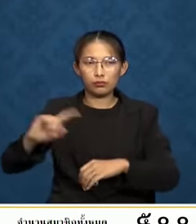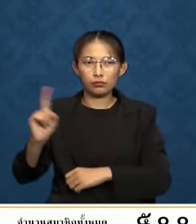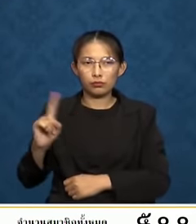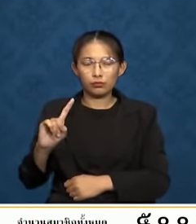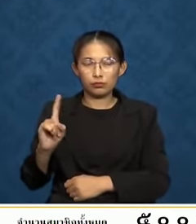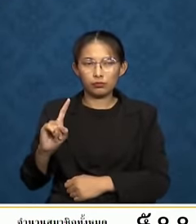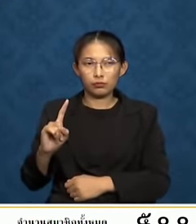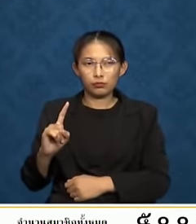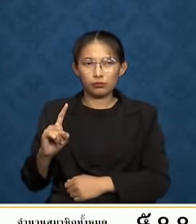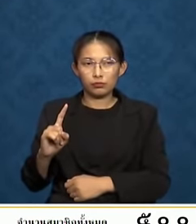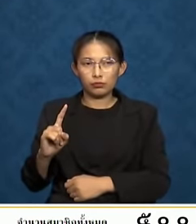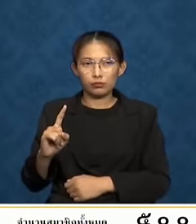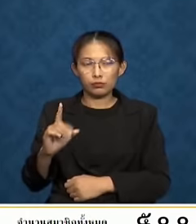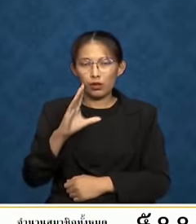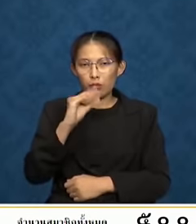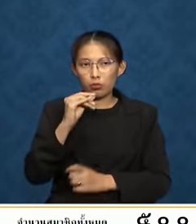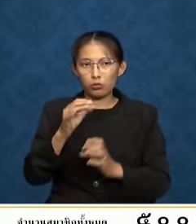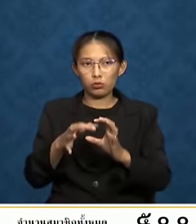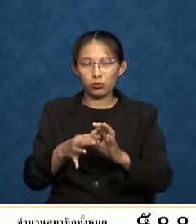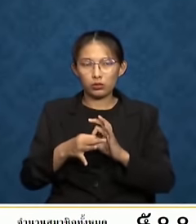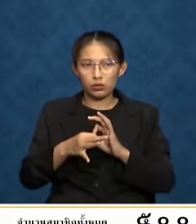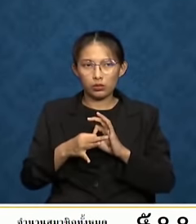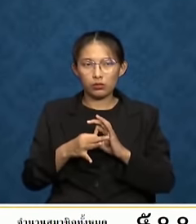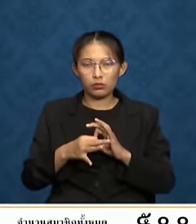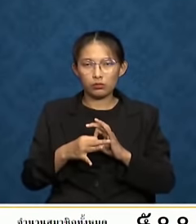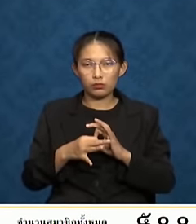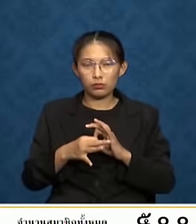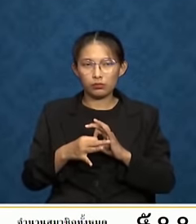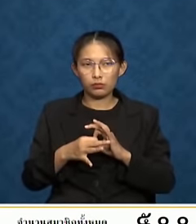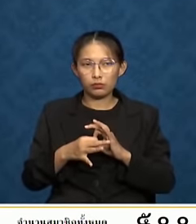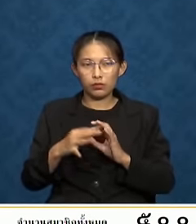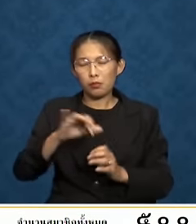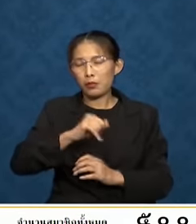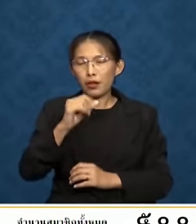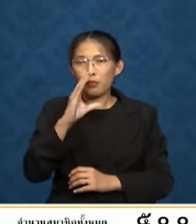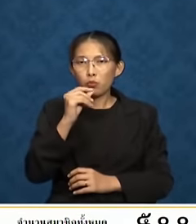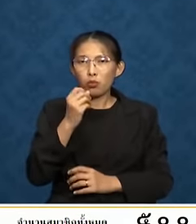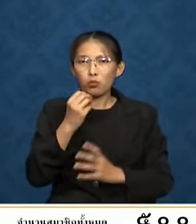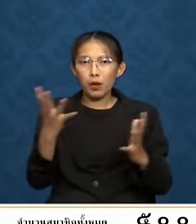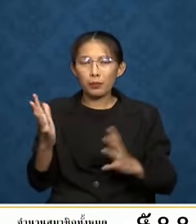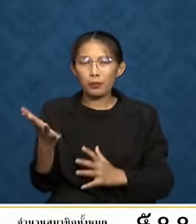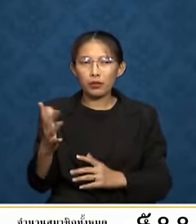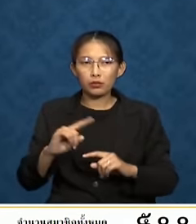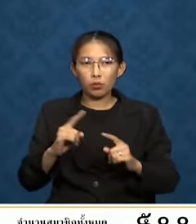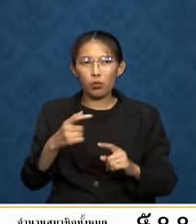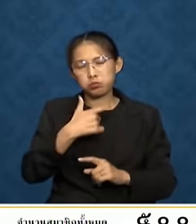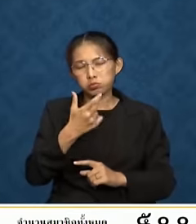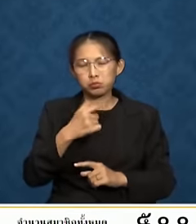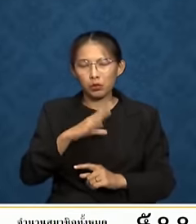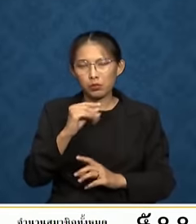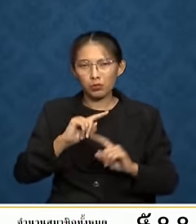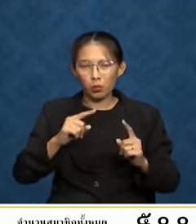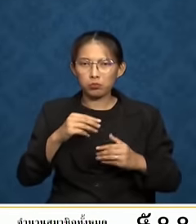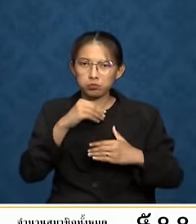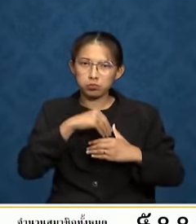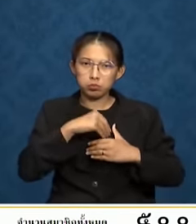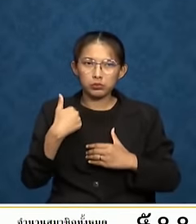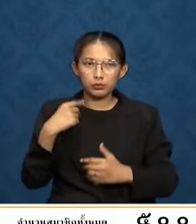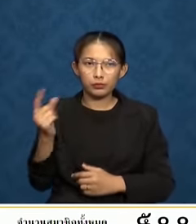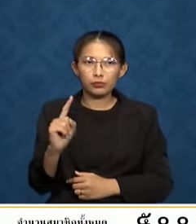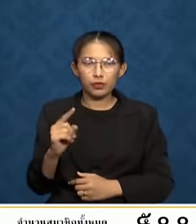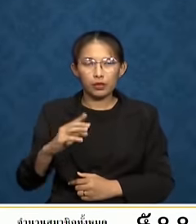ที่ท่านพูดถึงอาจจะไม่พูดมากนะแต่ว่ากลังจะติดใจคนอยู่เรื่อง